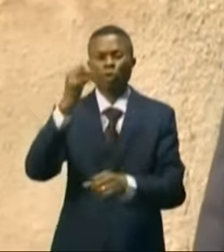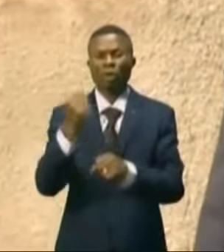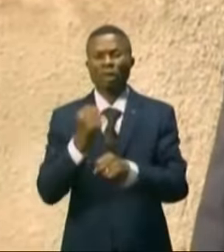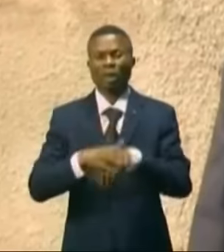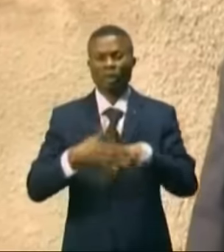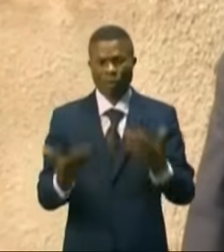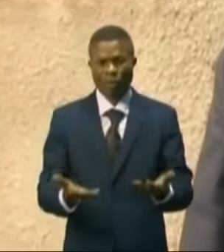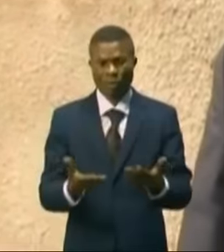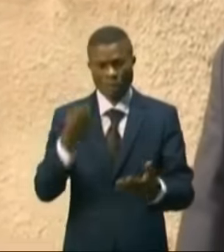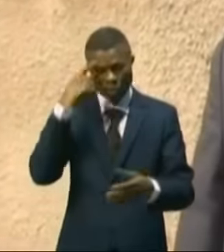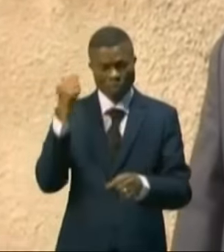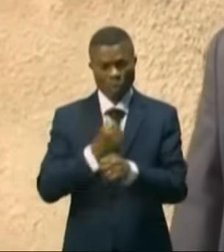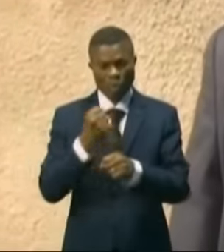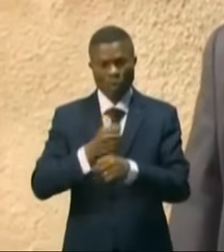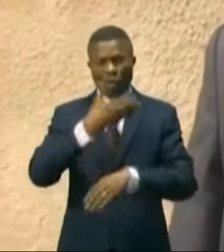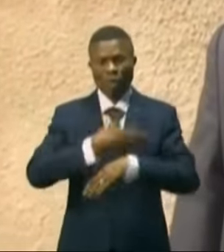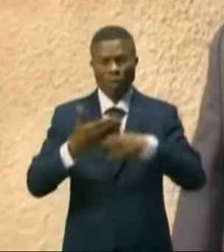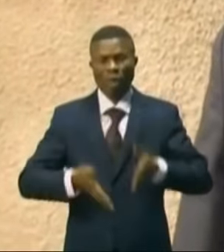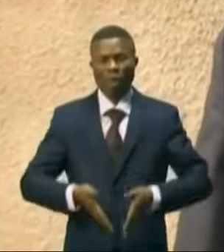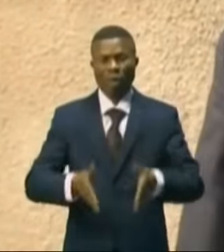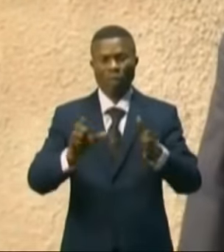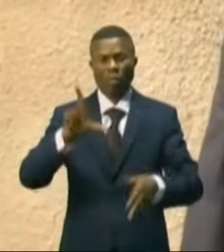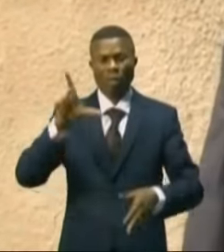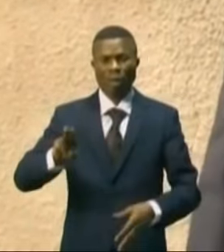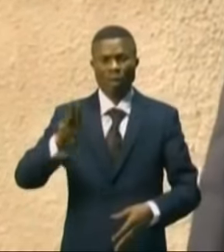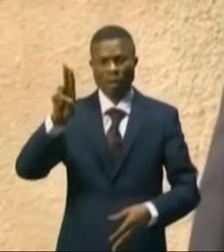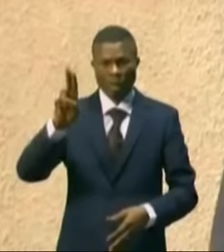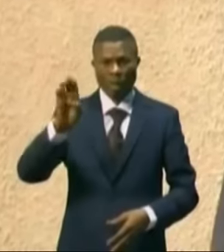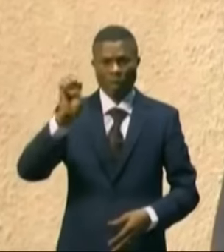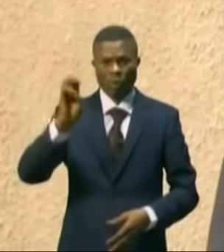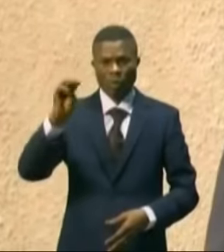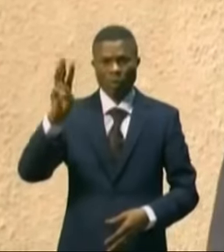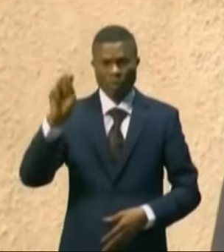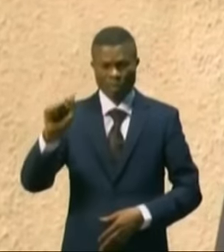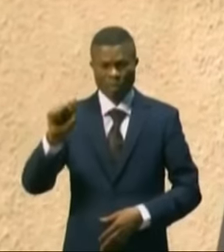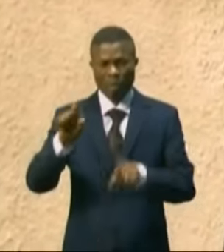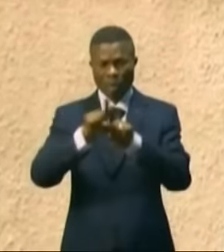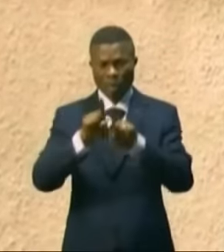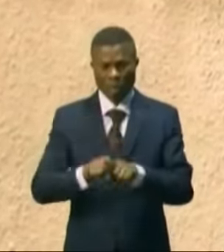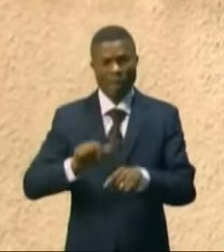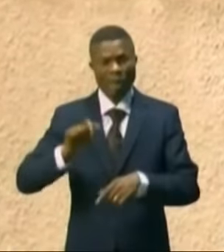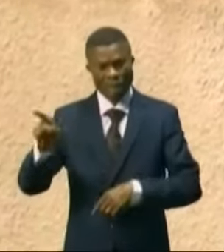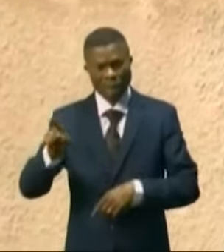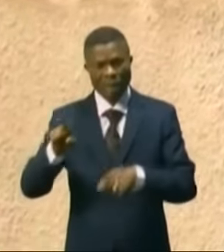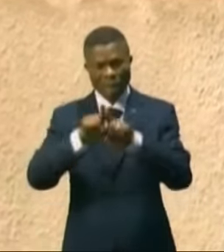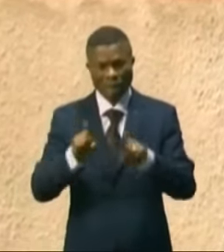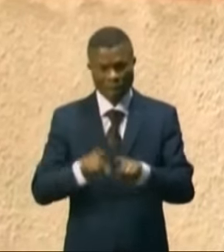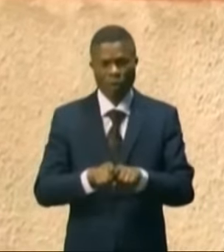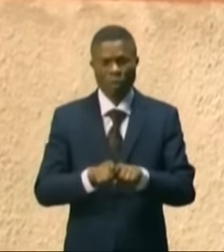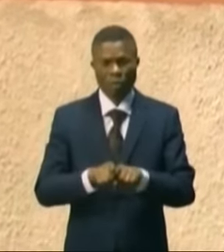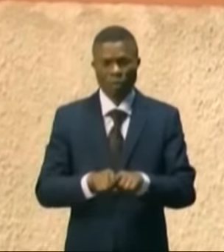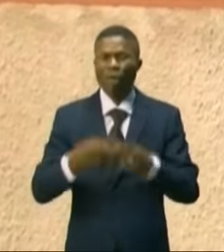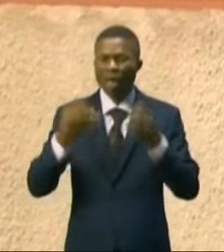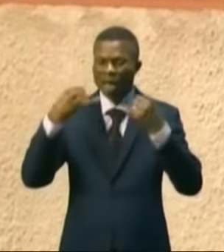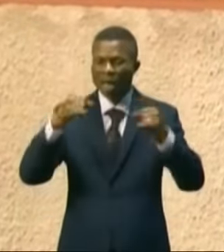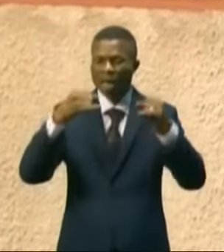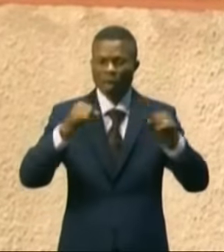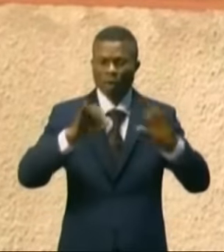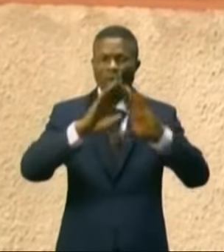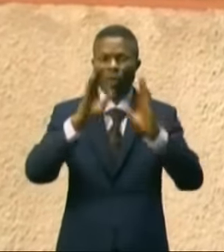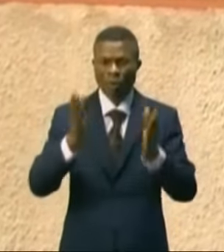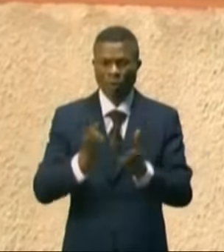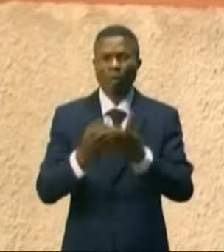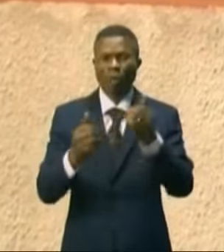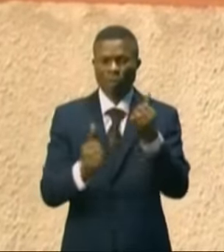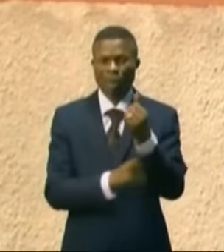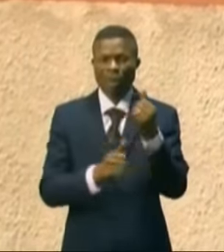pour les travaux de construction des avenues Luemba et Maître Coquet. Donc eux alertent tout de pouvoir aller sensibiliser